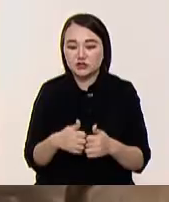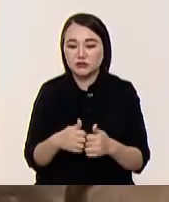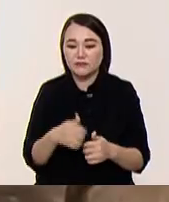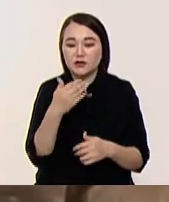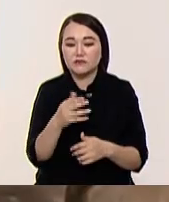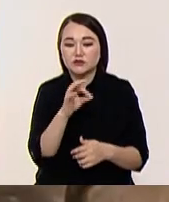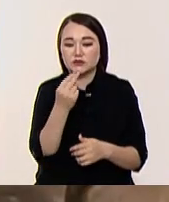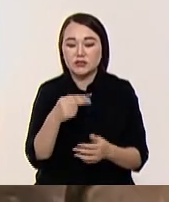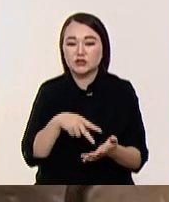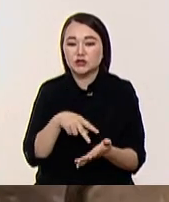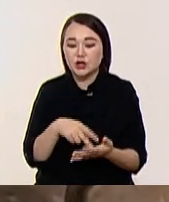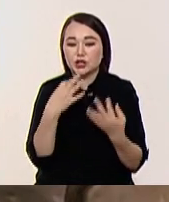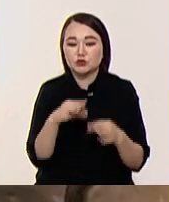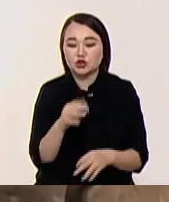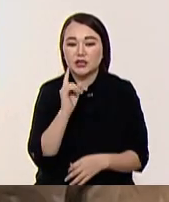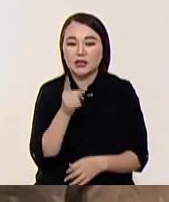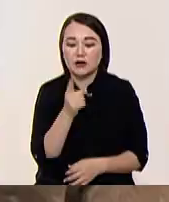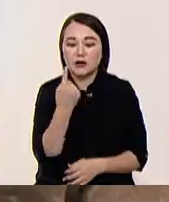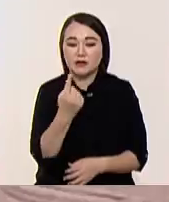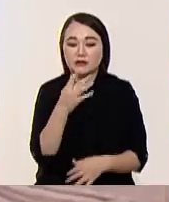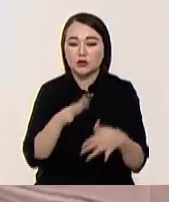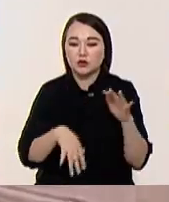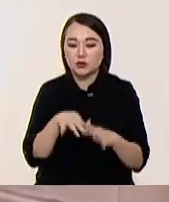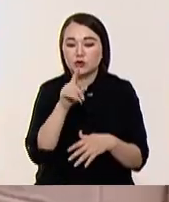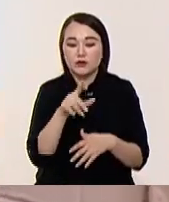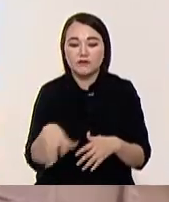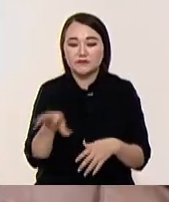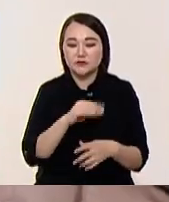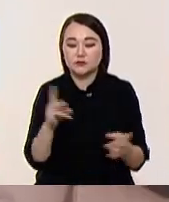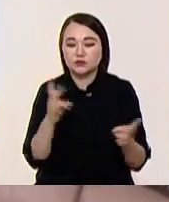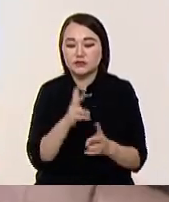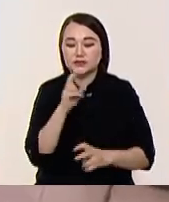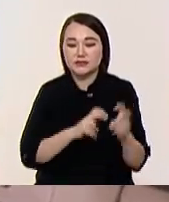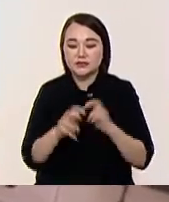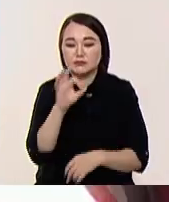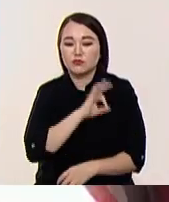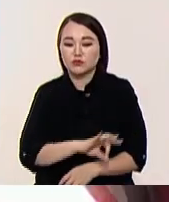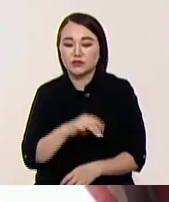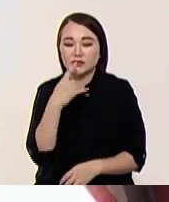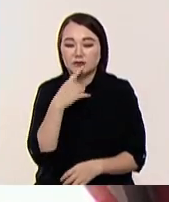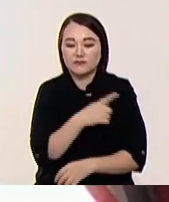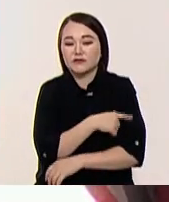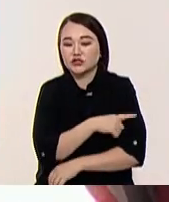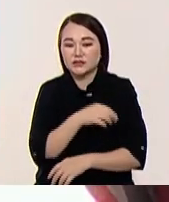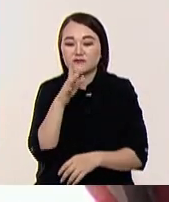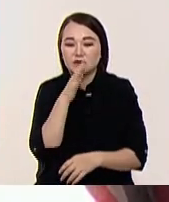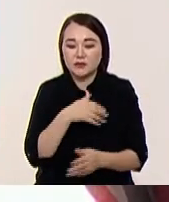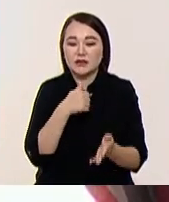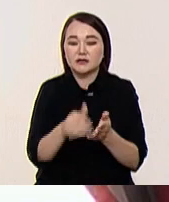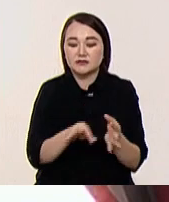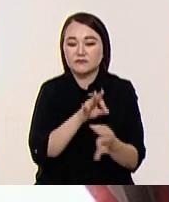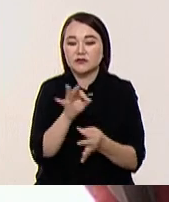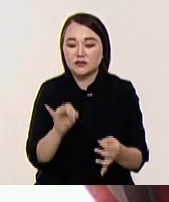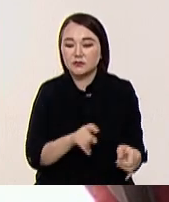по социальной цене отпускают по килограмму в одни руки. Но во всем нужно искать пользу, говорят врачи. Самое время отказаться от варенья